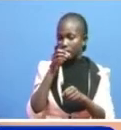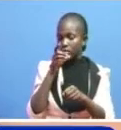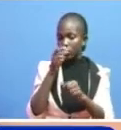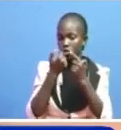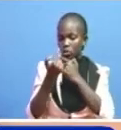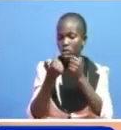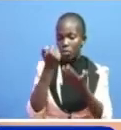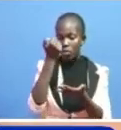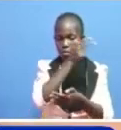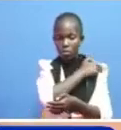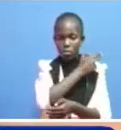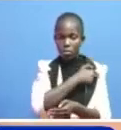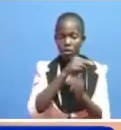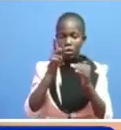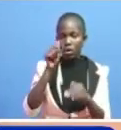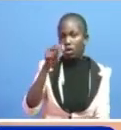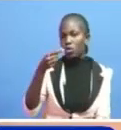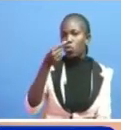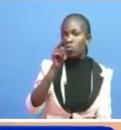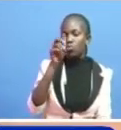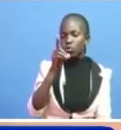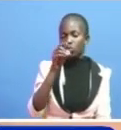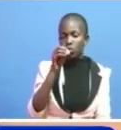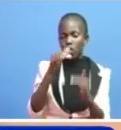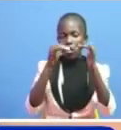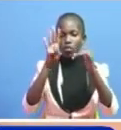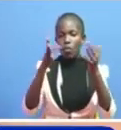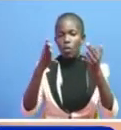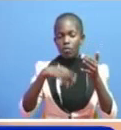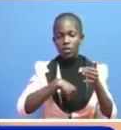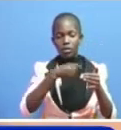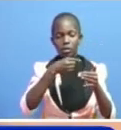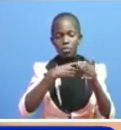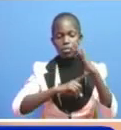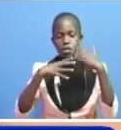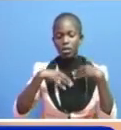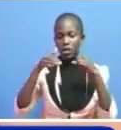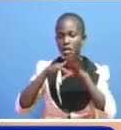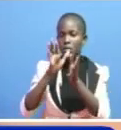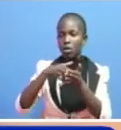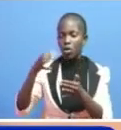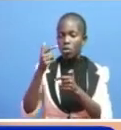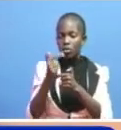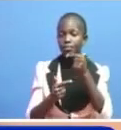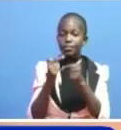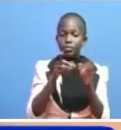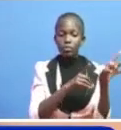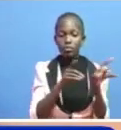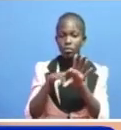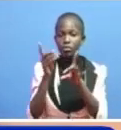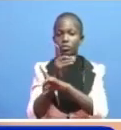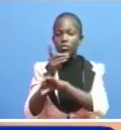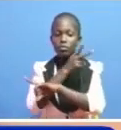anenea sivitalini wa Kangundo Level 4 ndambukani ila muvia wa Uiiti County ya Masaku uendeeye na kutwaiisye